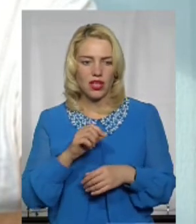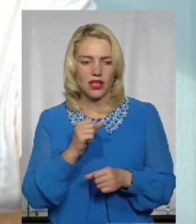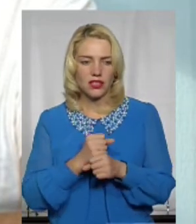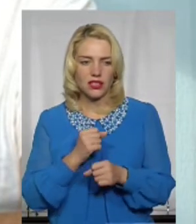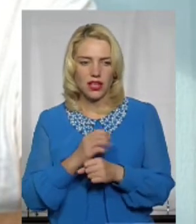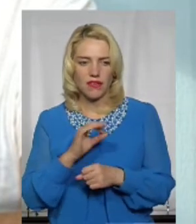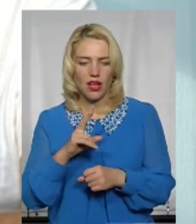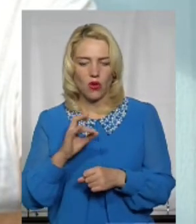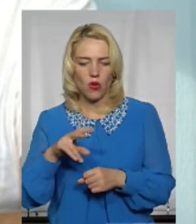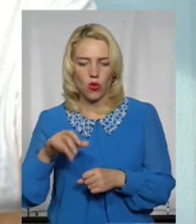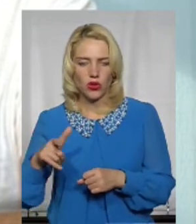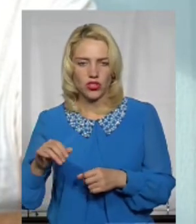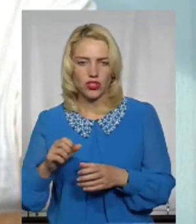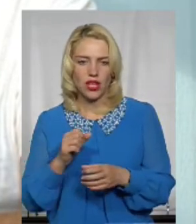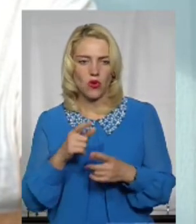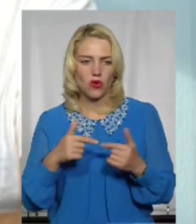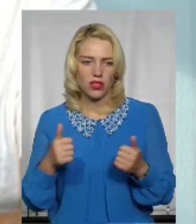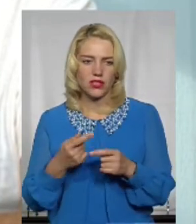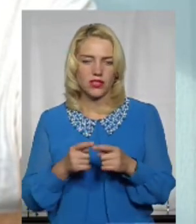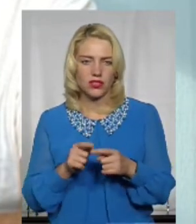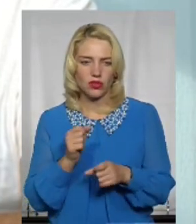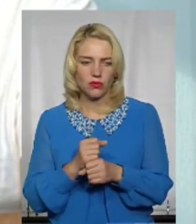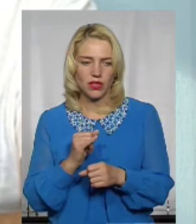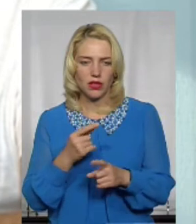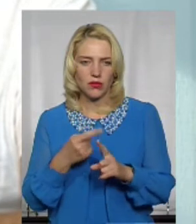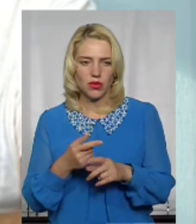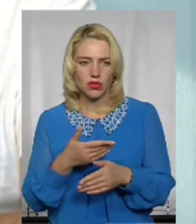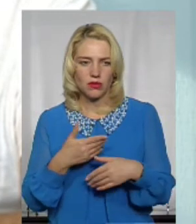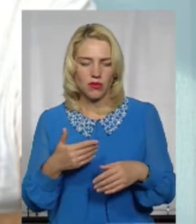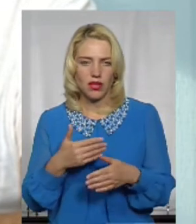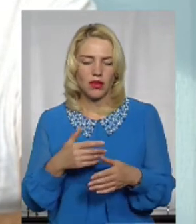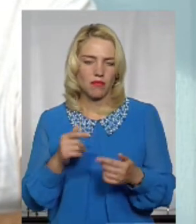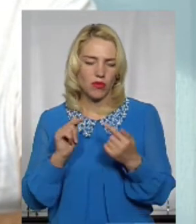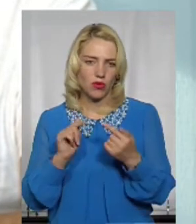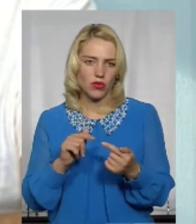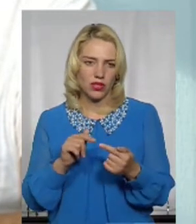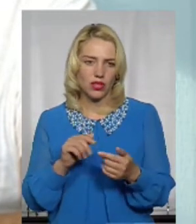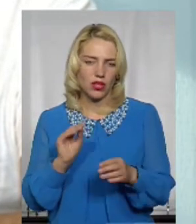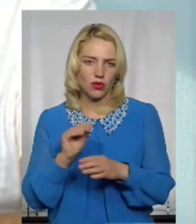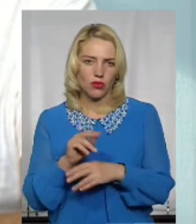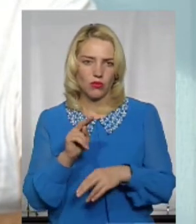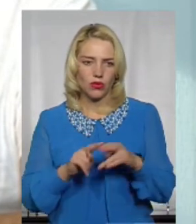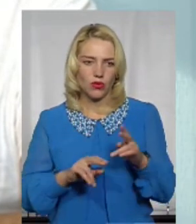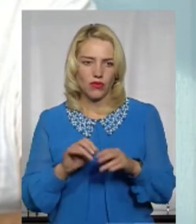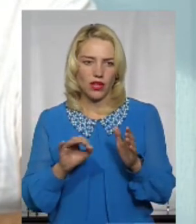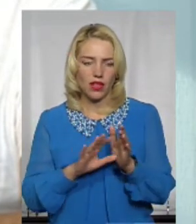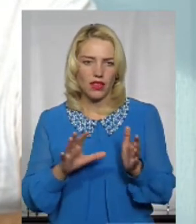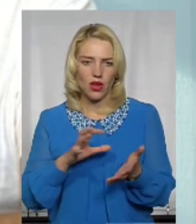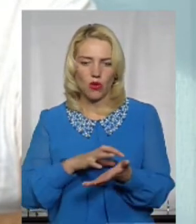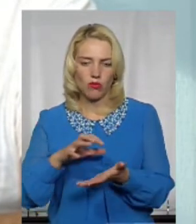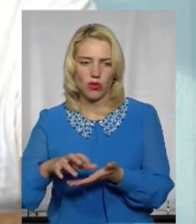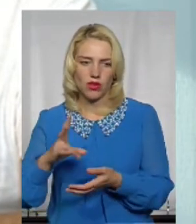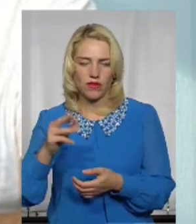організація в Україні, вона це зробила. І плюс, ми категорично проти добудови енергоблоків саме